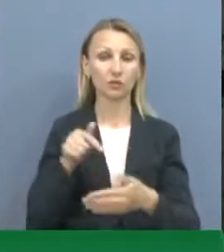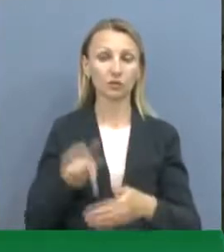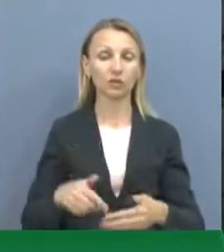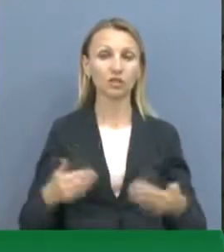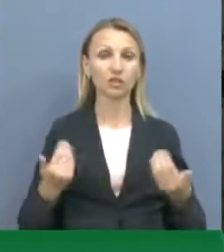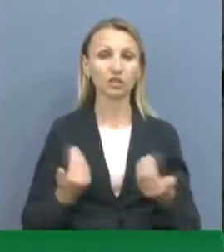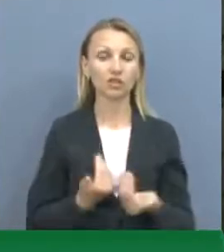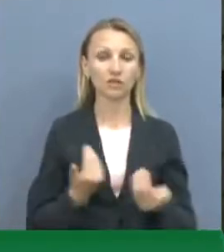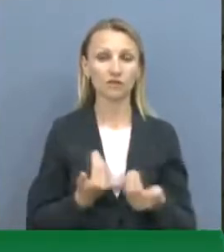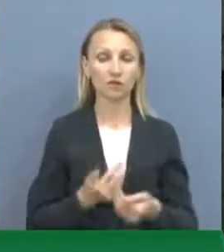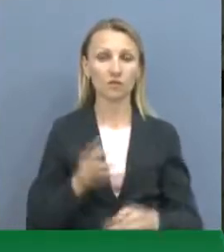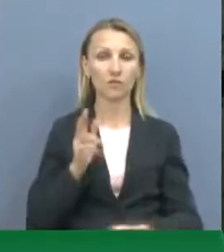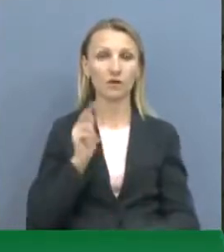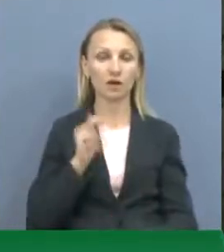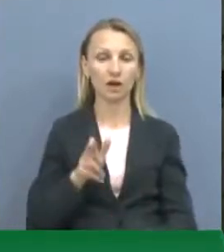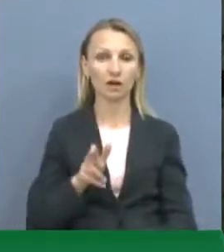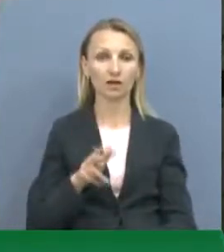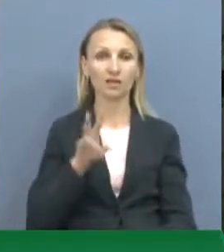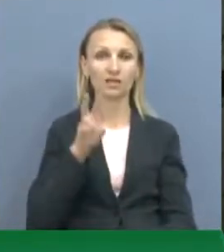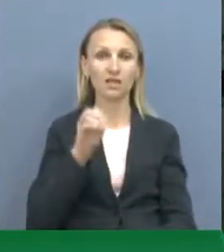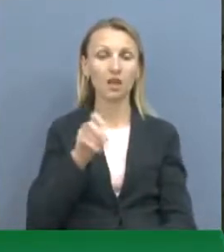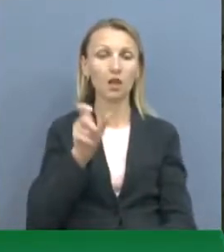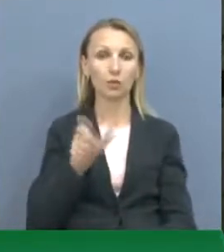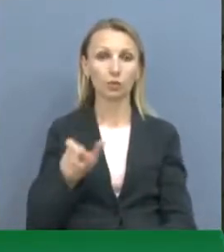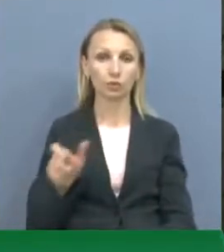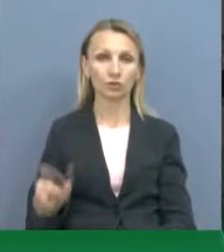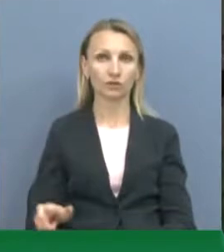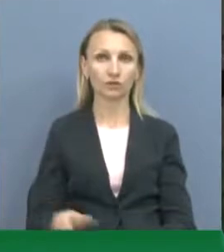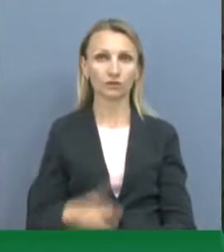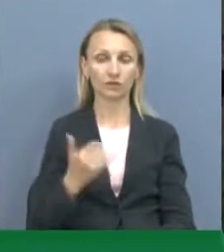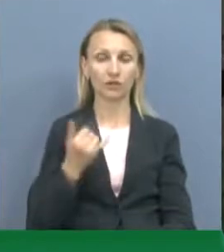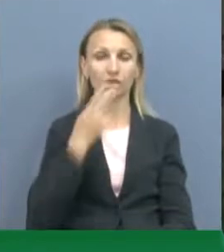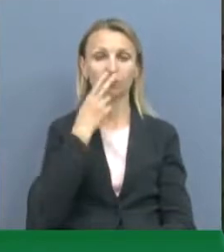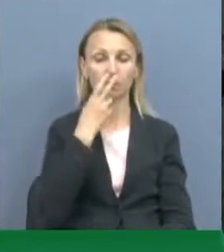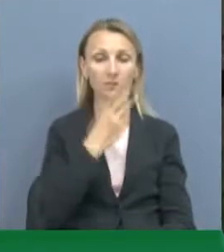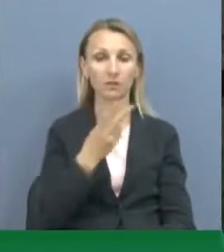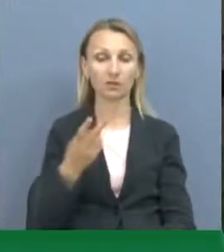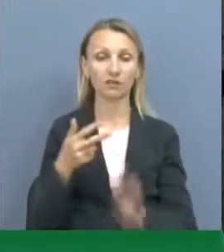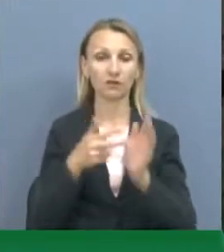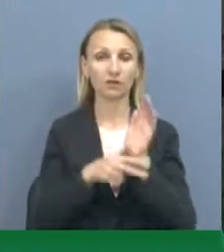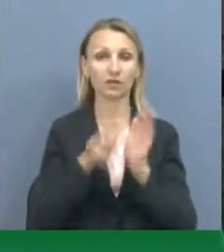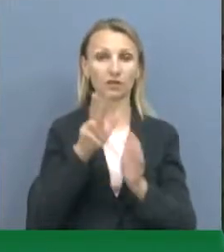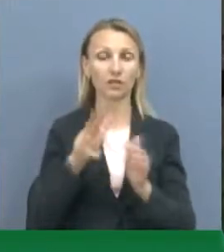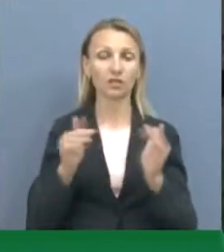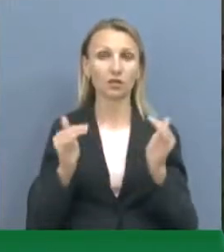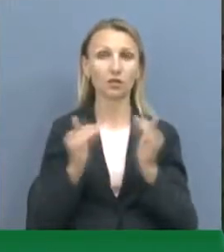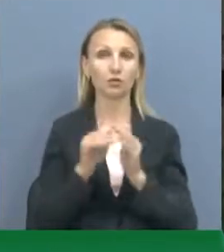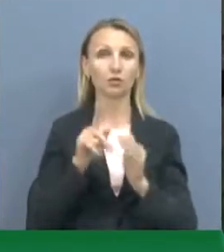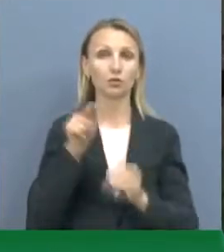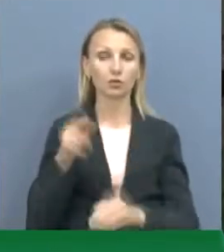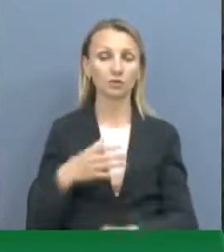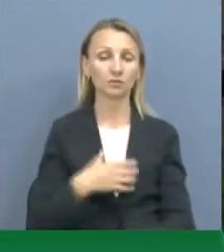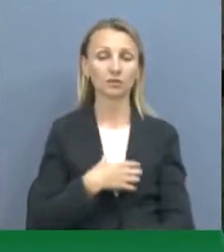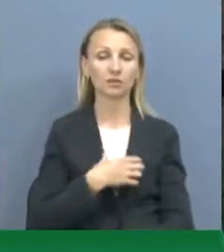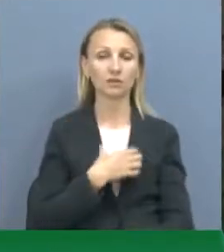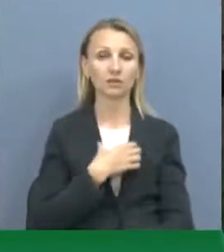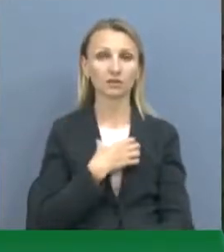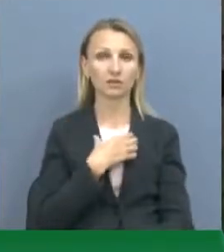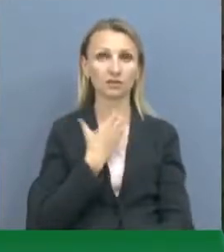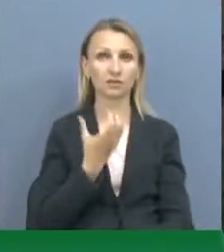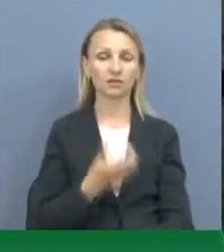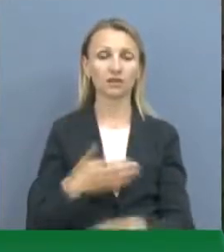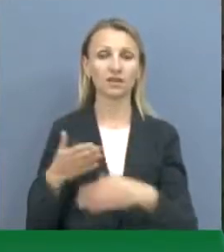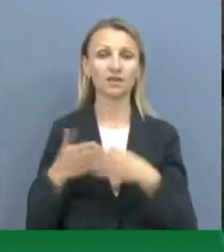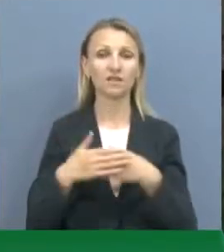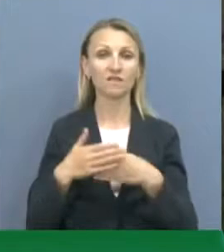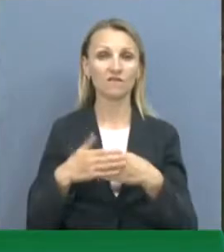нелюди. Вот. Сейчас посмотрите этот, 83-й дом, скажет Айгуль, что творится. Они закрыли двери и